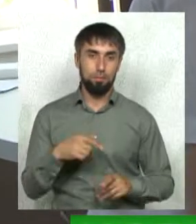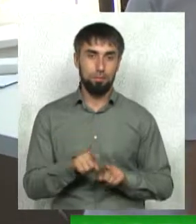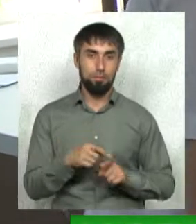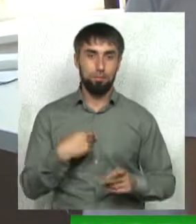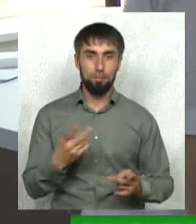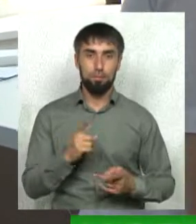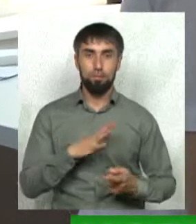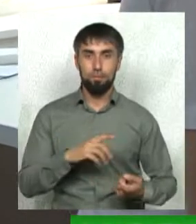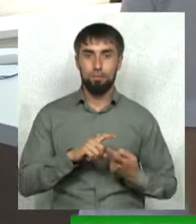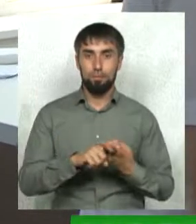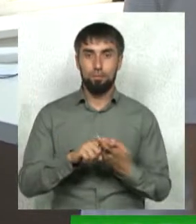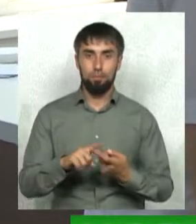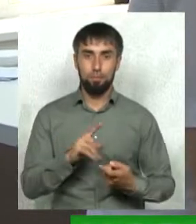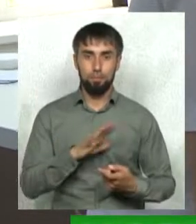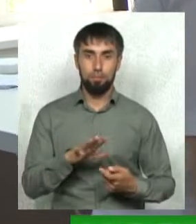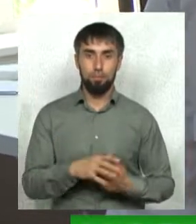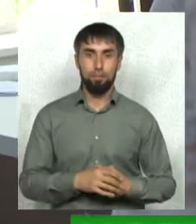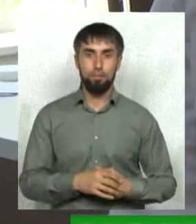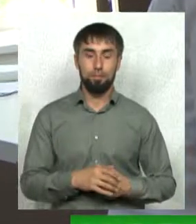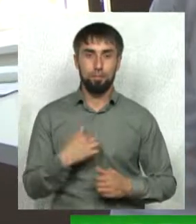наха, лорби,